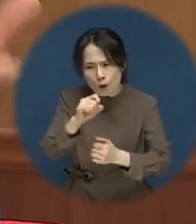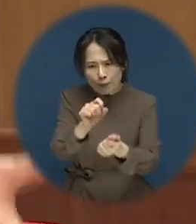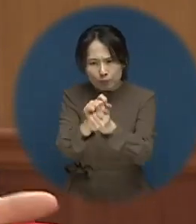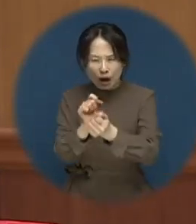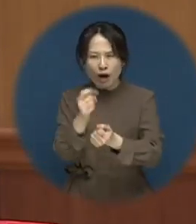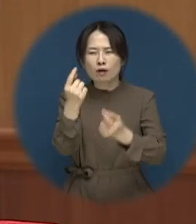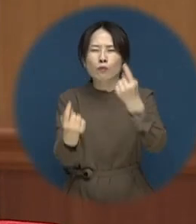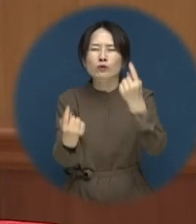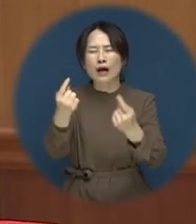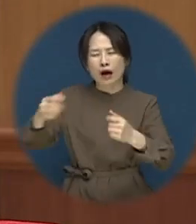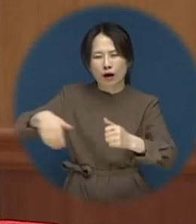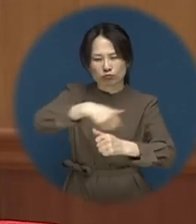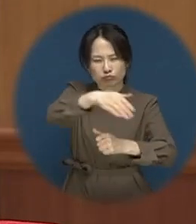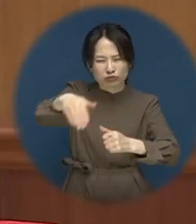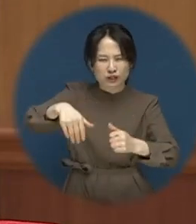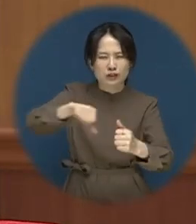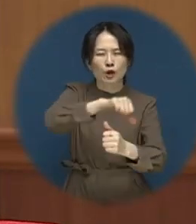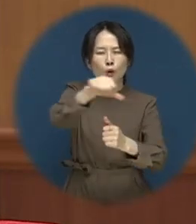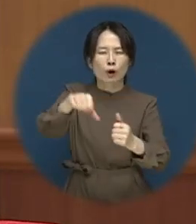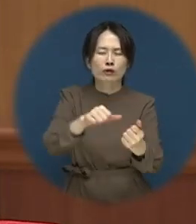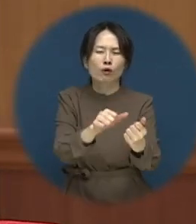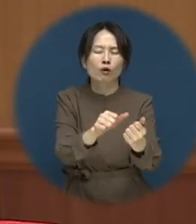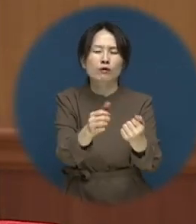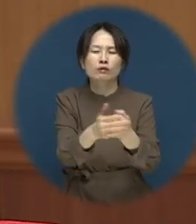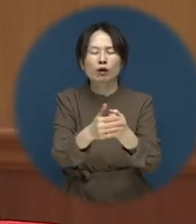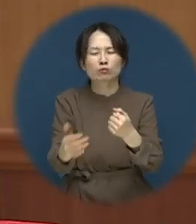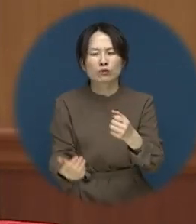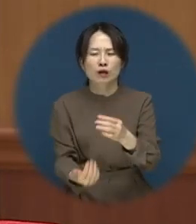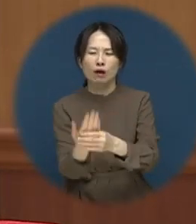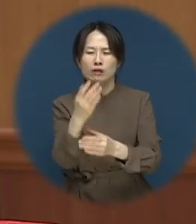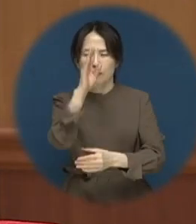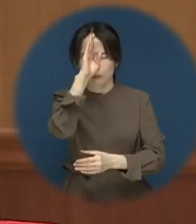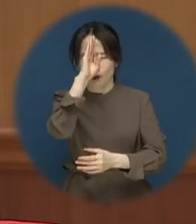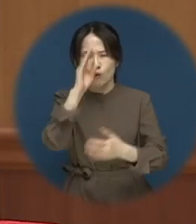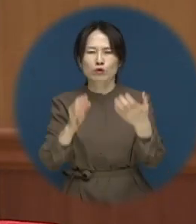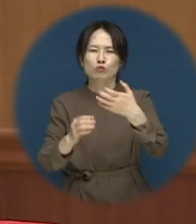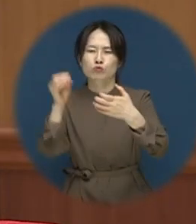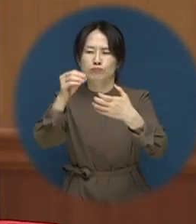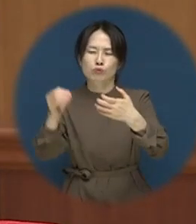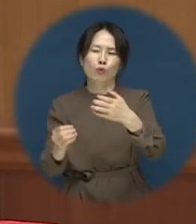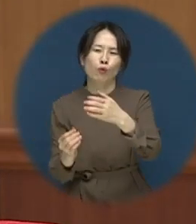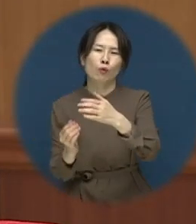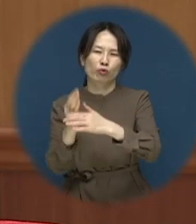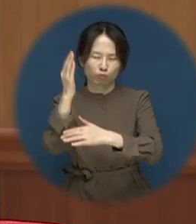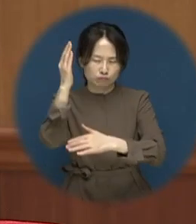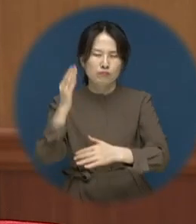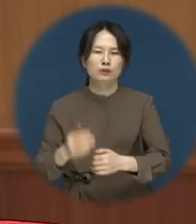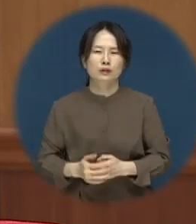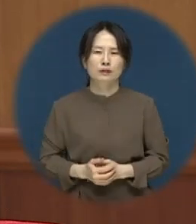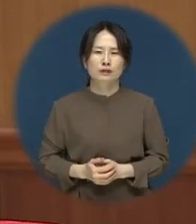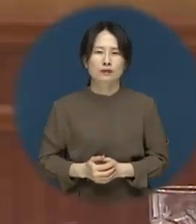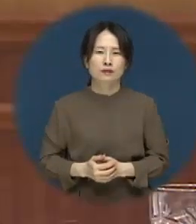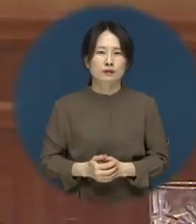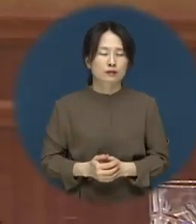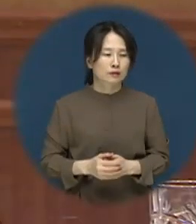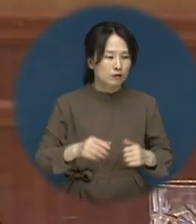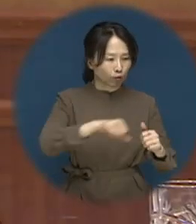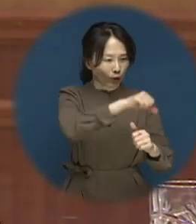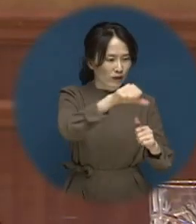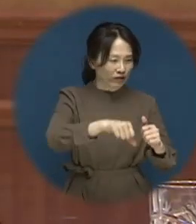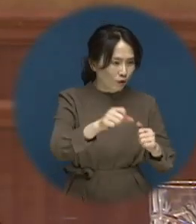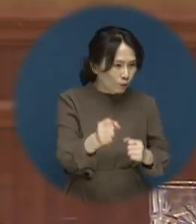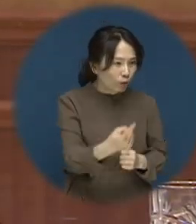전부 뭐 그 환경에 의해서 오는 아하. 그런 비기생성인 게 한 90% 이상이 됩니다. 그렇군요. 예. 더 많은 게 환경